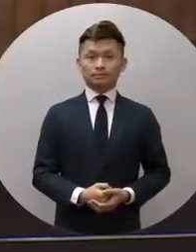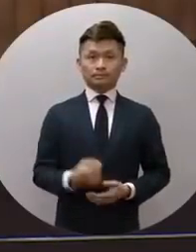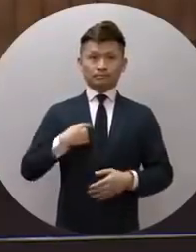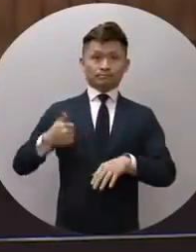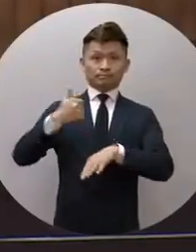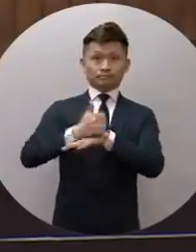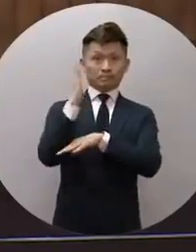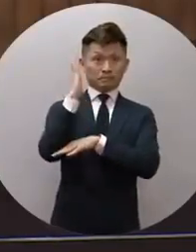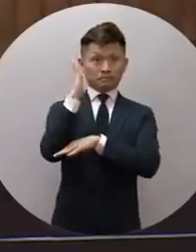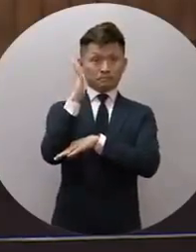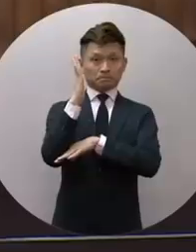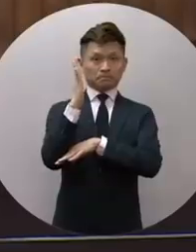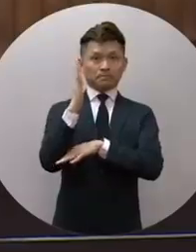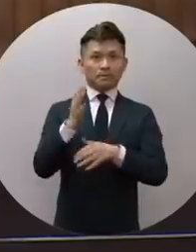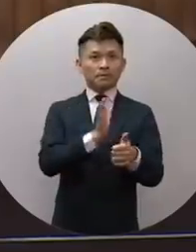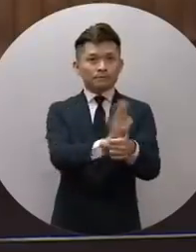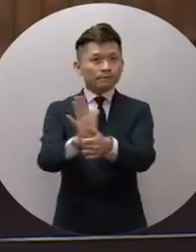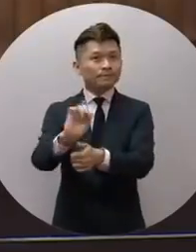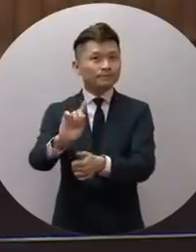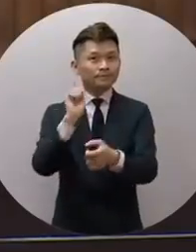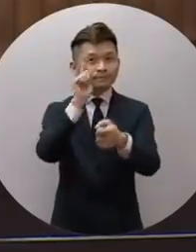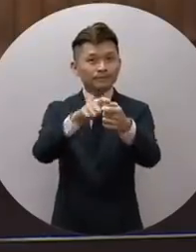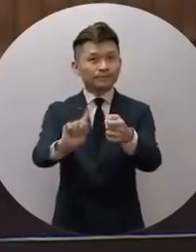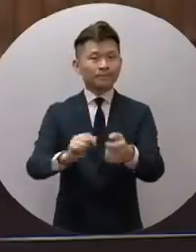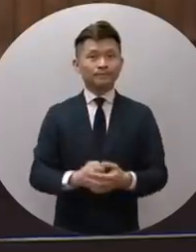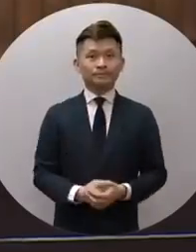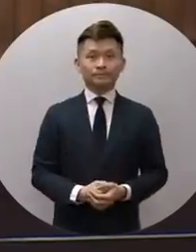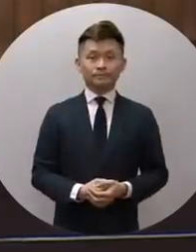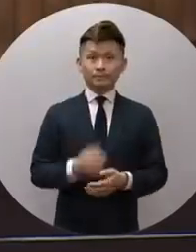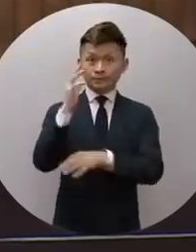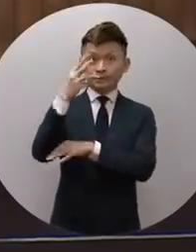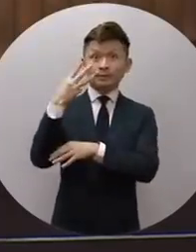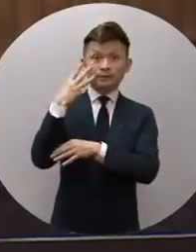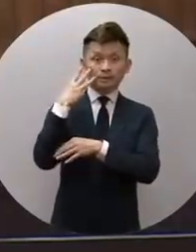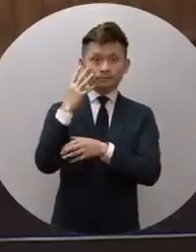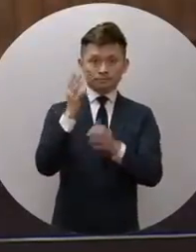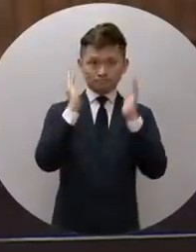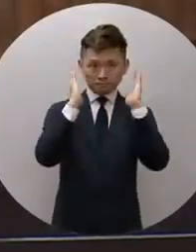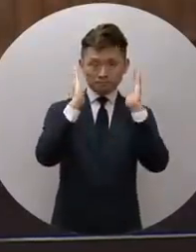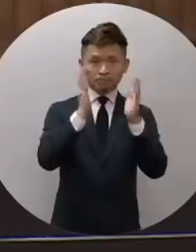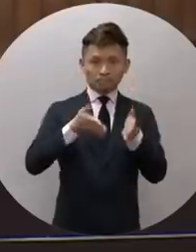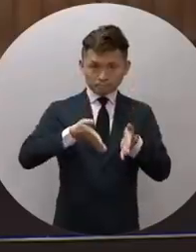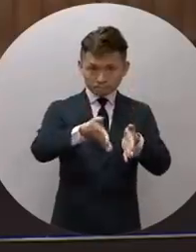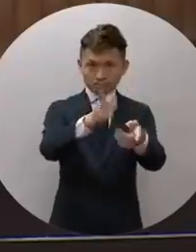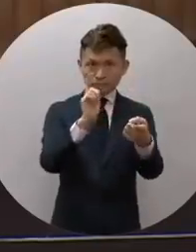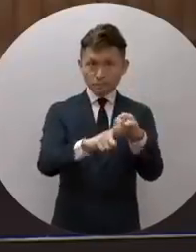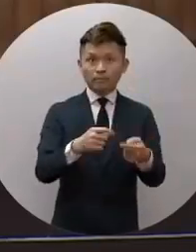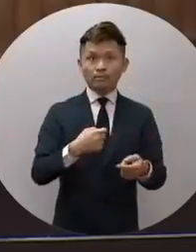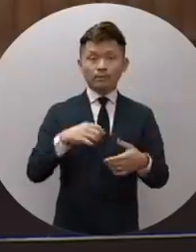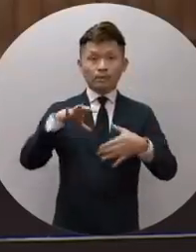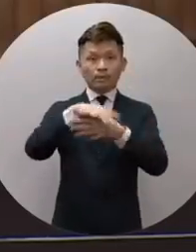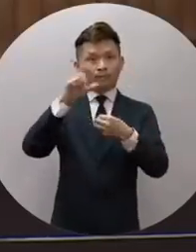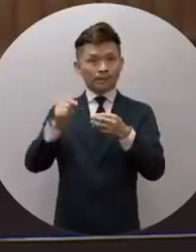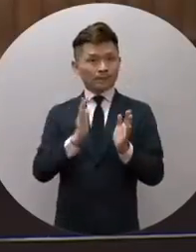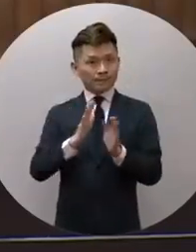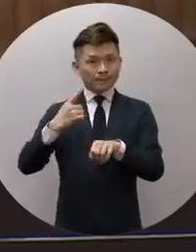政执政所为何事呢？让政治回正轨，走正道，让文明